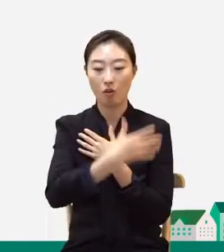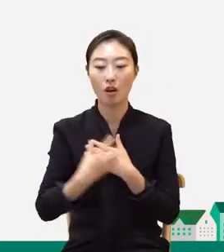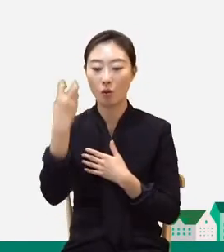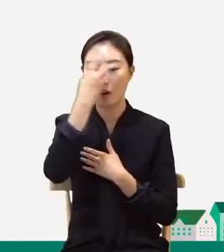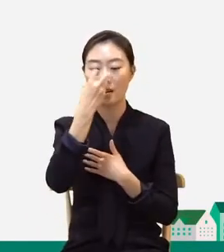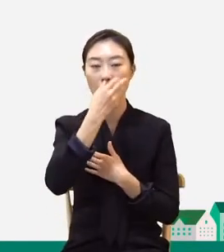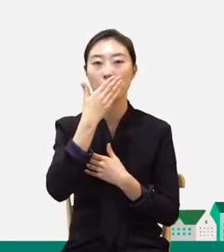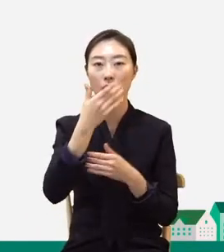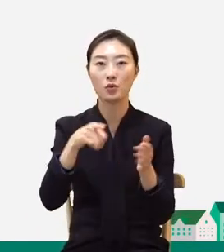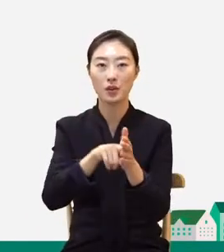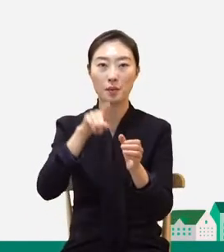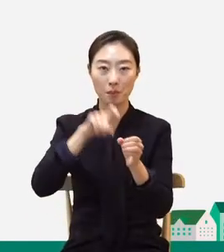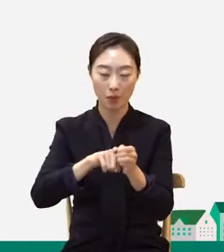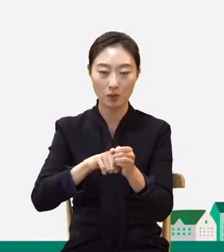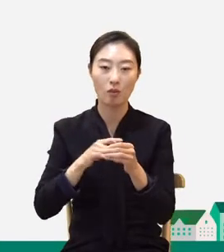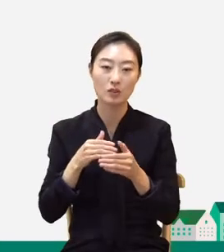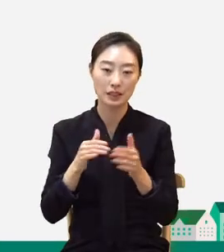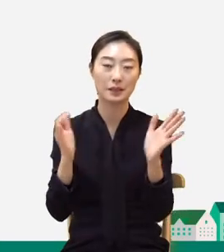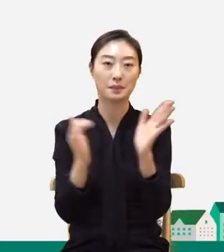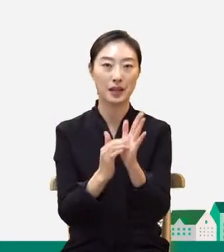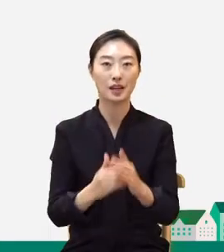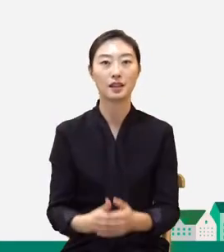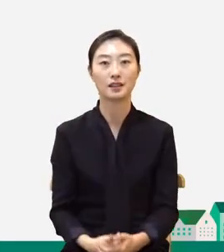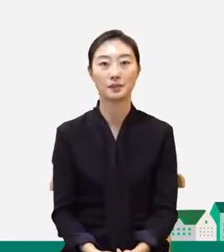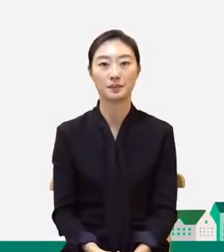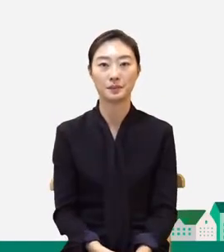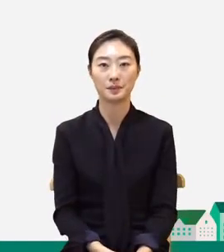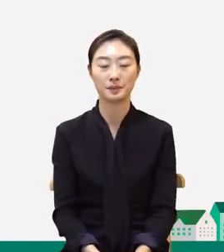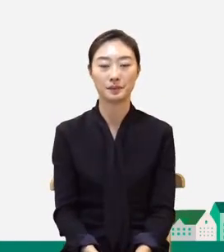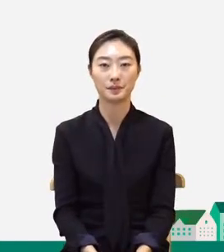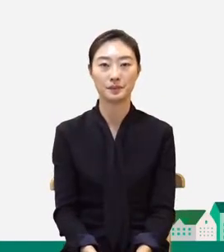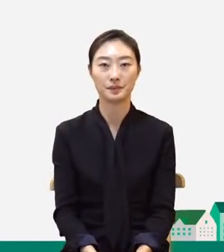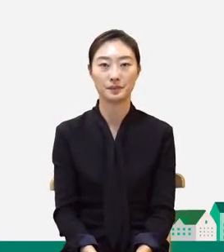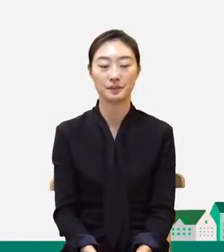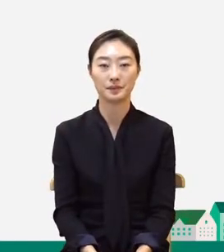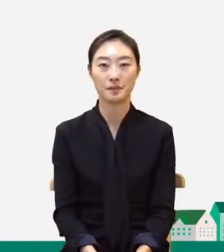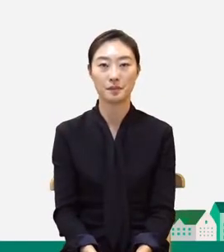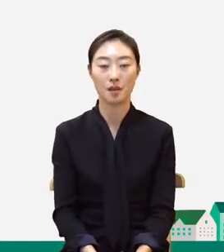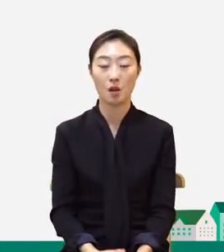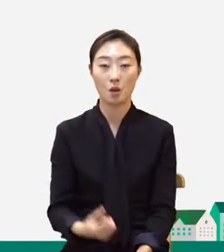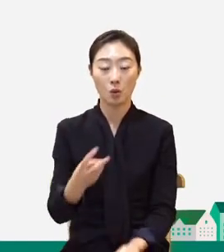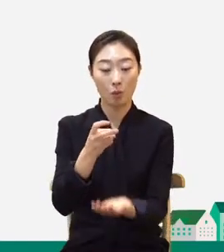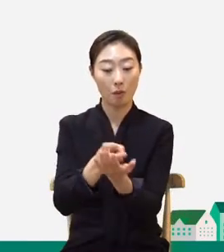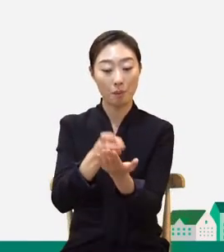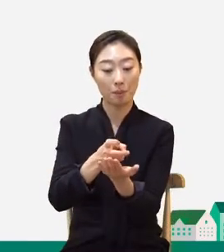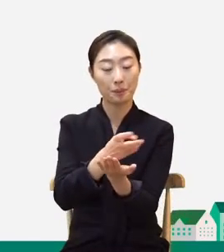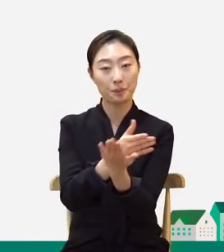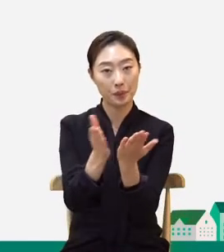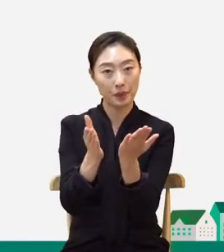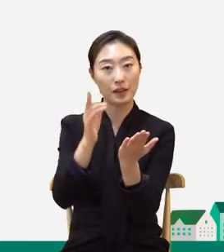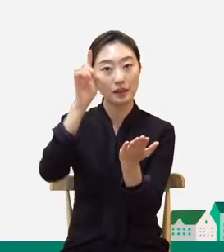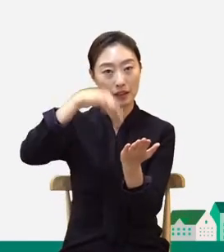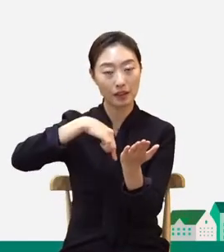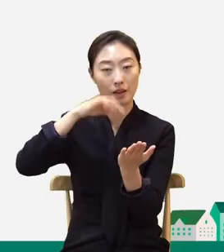부분들을 진행을 하였습니다. 그리고 법적인 부분들에 있어서,